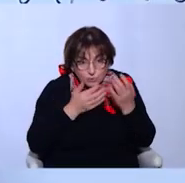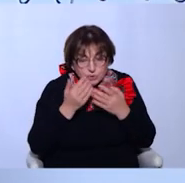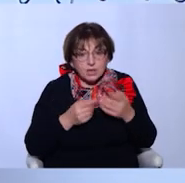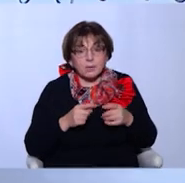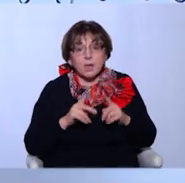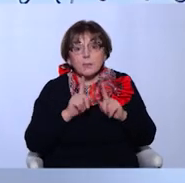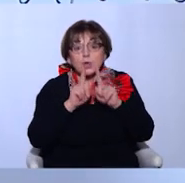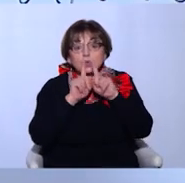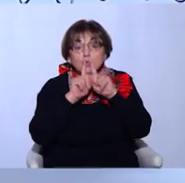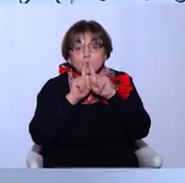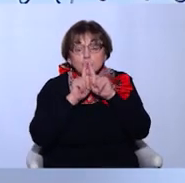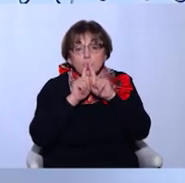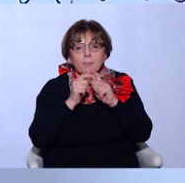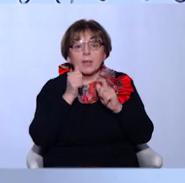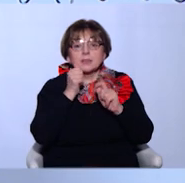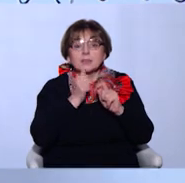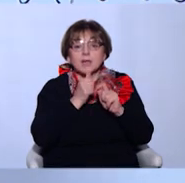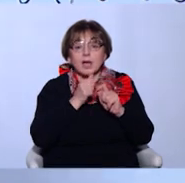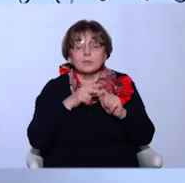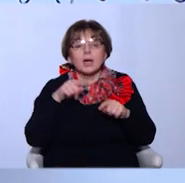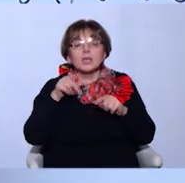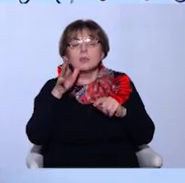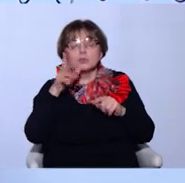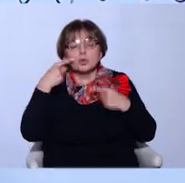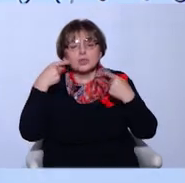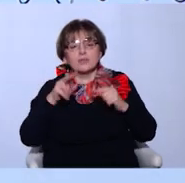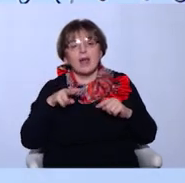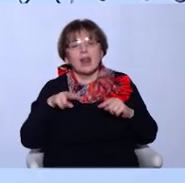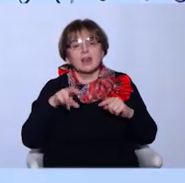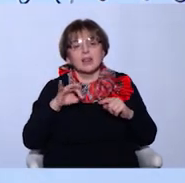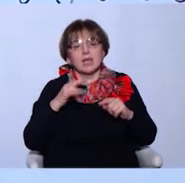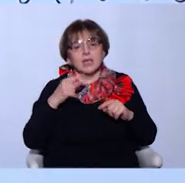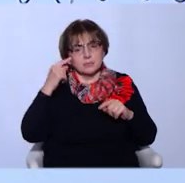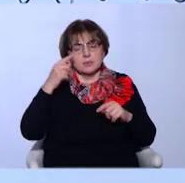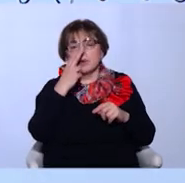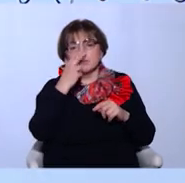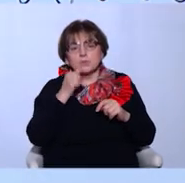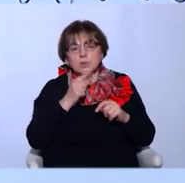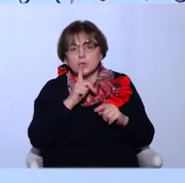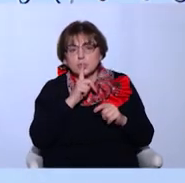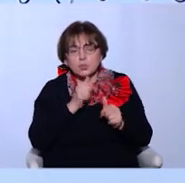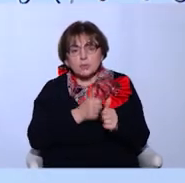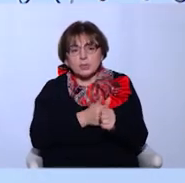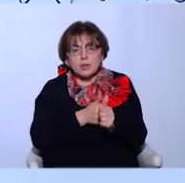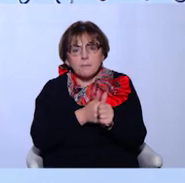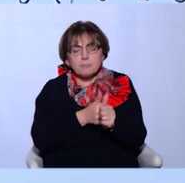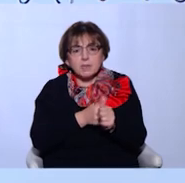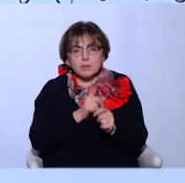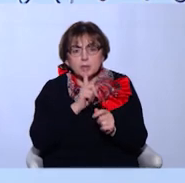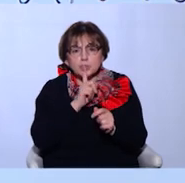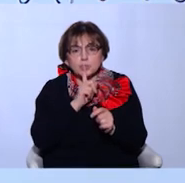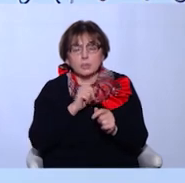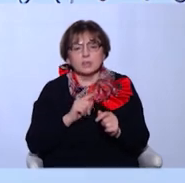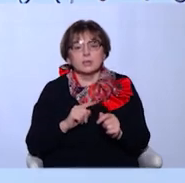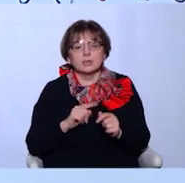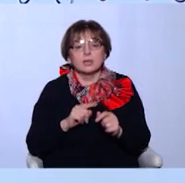შორის ქურდულად როგორც ეს ლეკებს ჩვეოდათ და იავნანამ რა ქნათ საკითხული გაქვთ ახლა და კიდევ